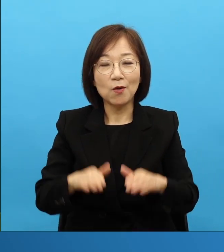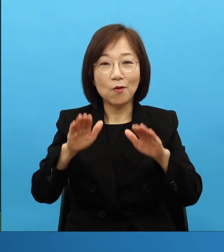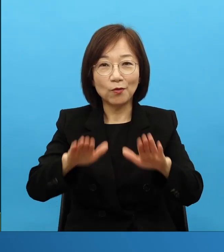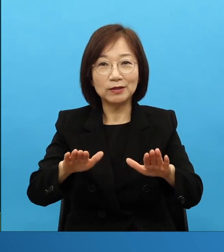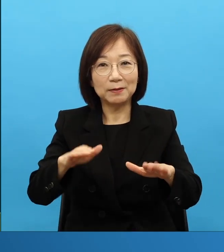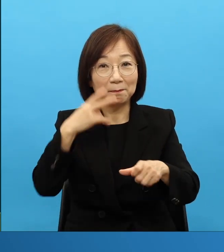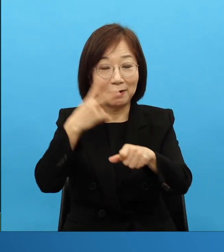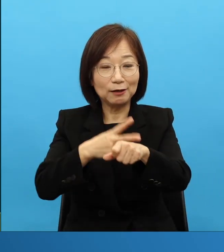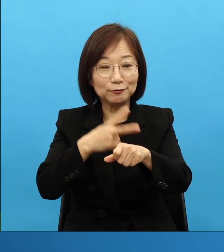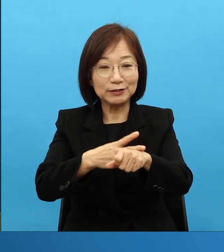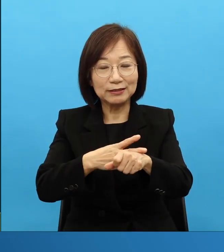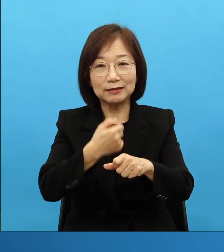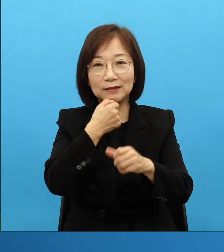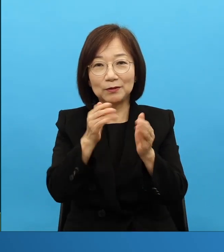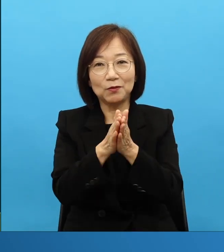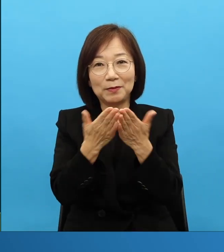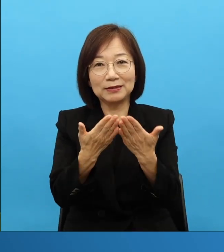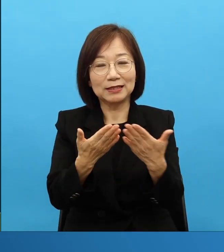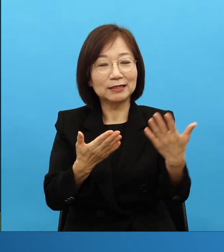뭐라고 했냐면요. 9절에